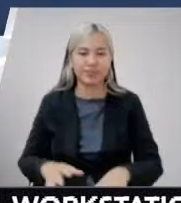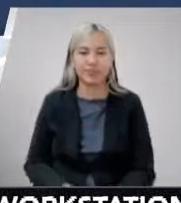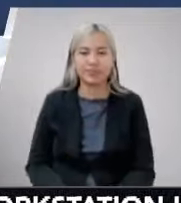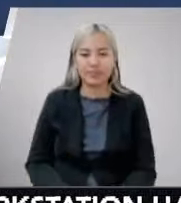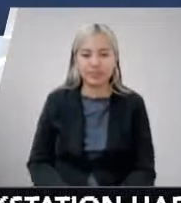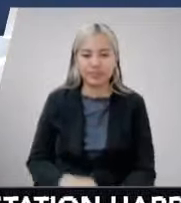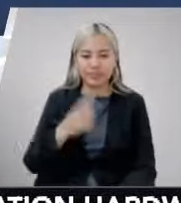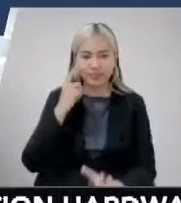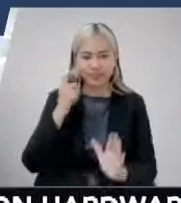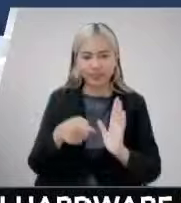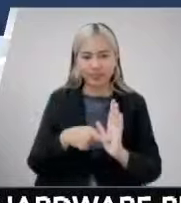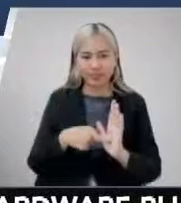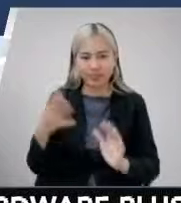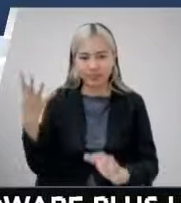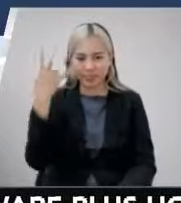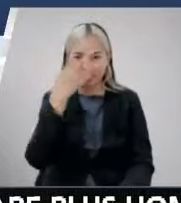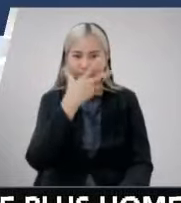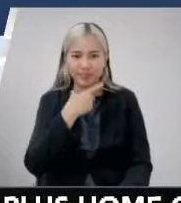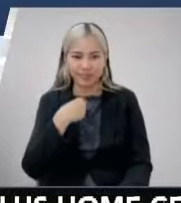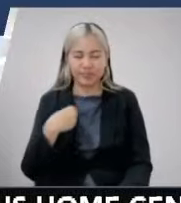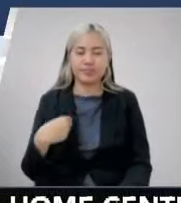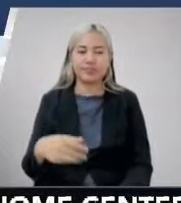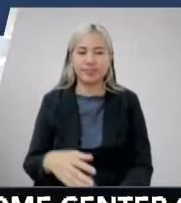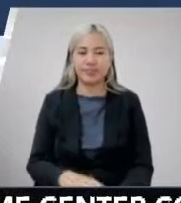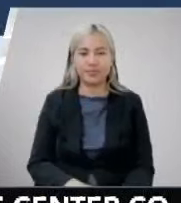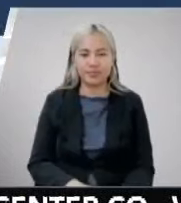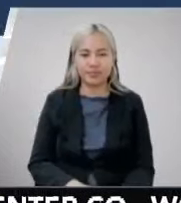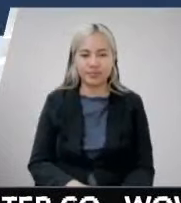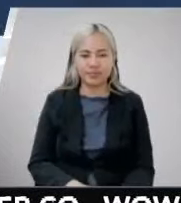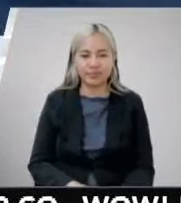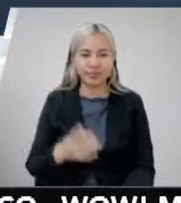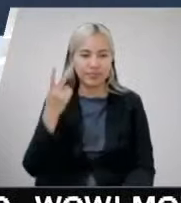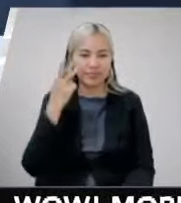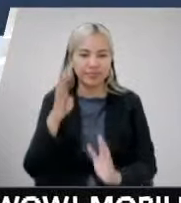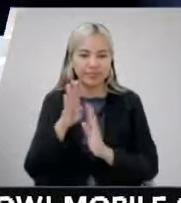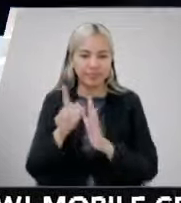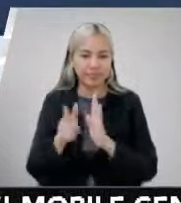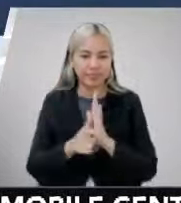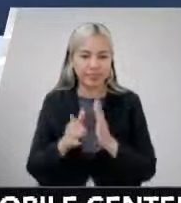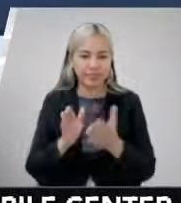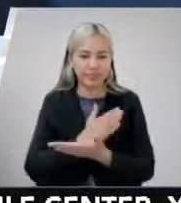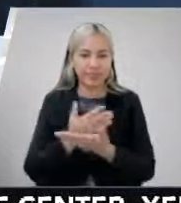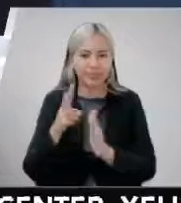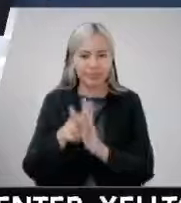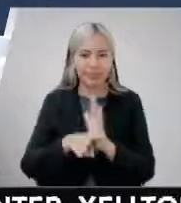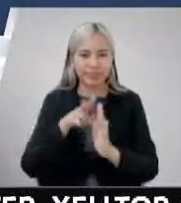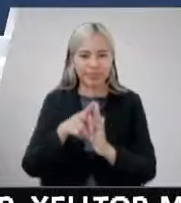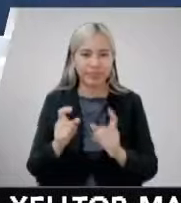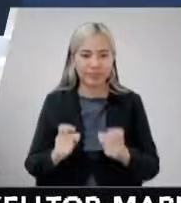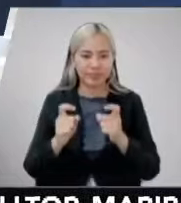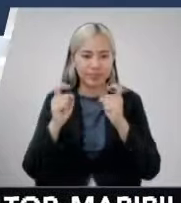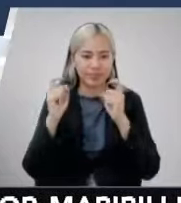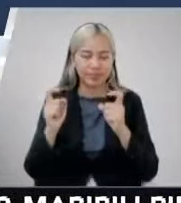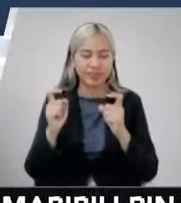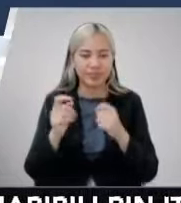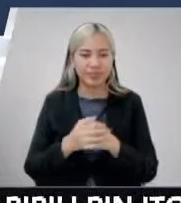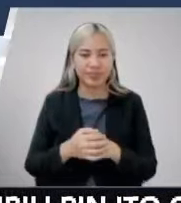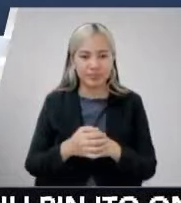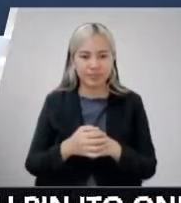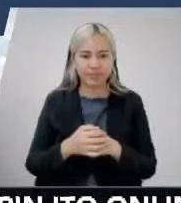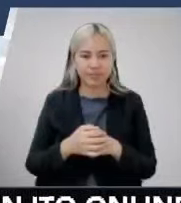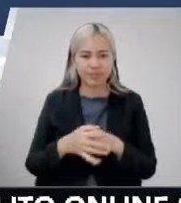stunning aura ni Lisa. Maririnig naman sa background music ng video ang fast-paced rhythm ng teaser at lyrics na